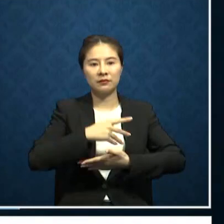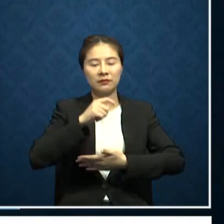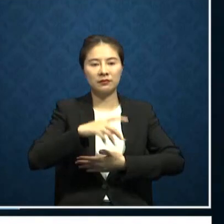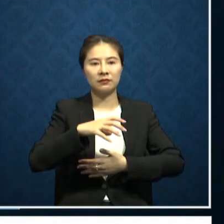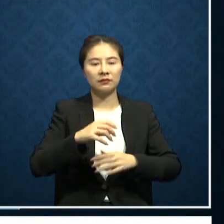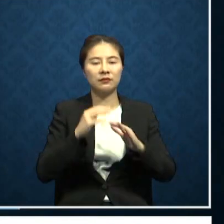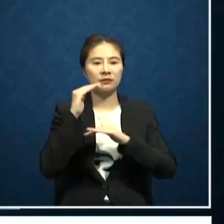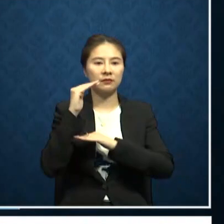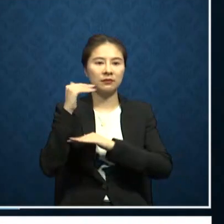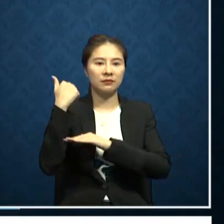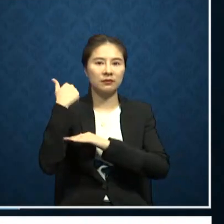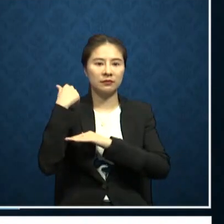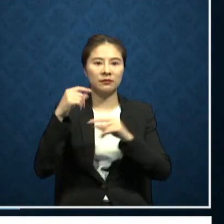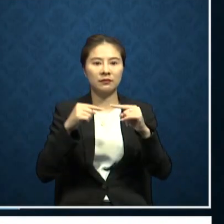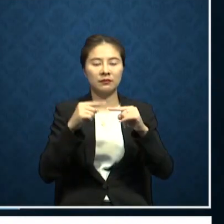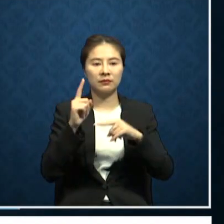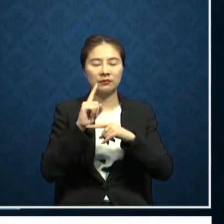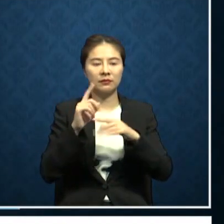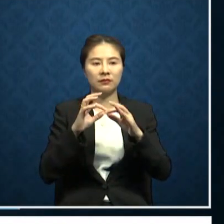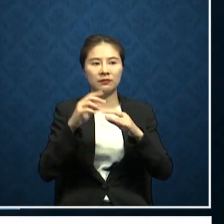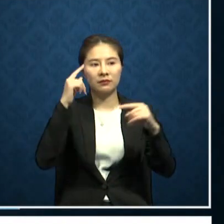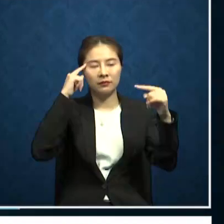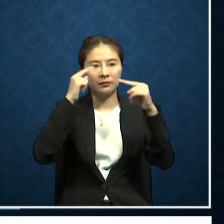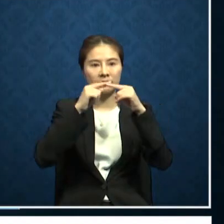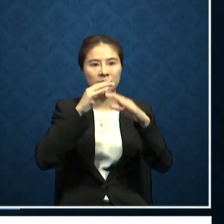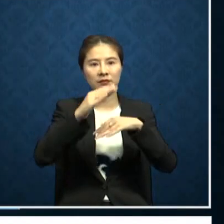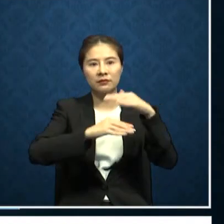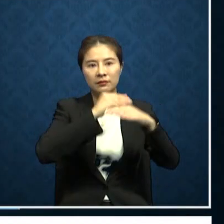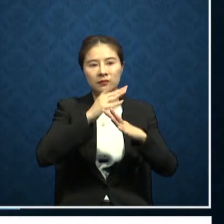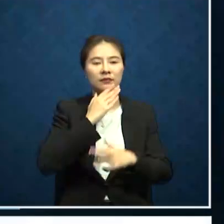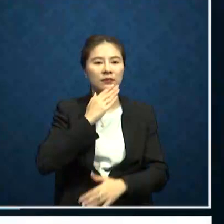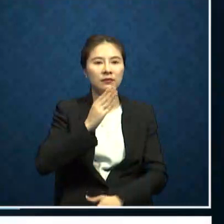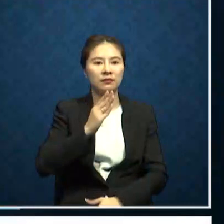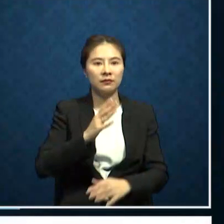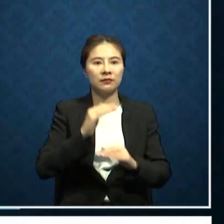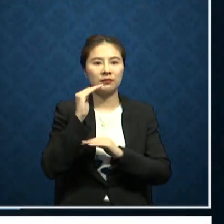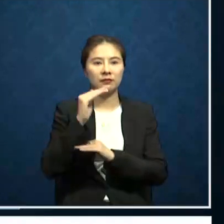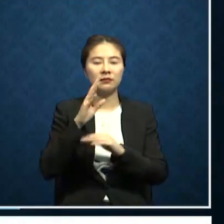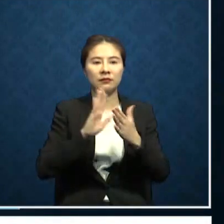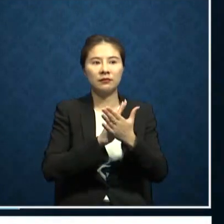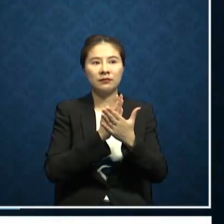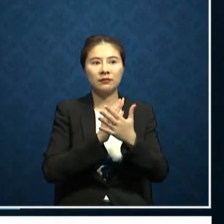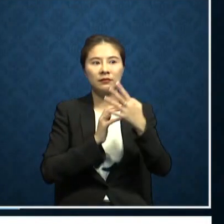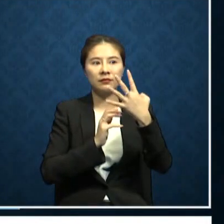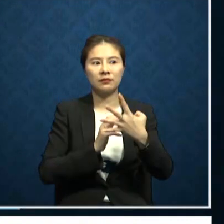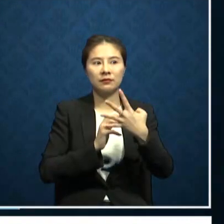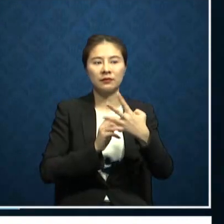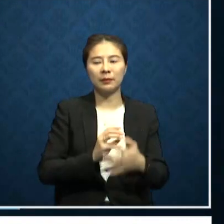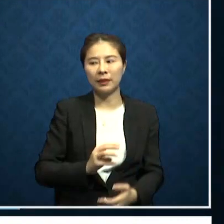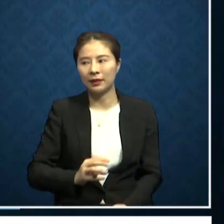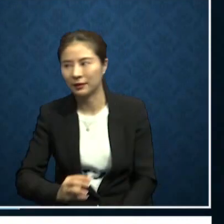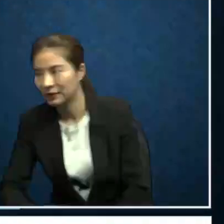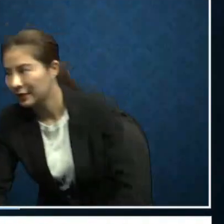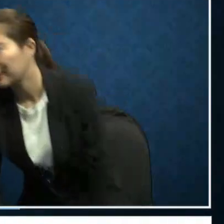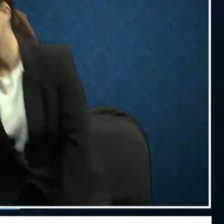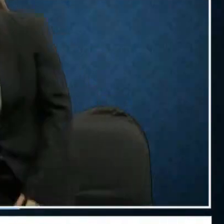นะคะมีการกำหนดเมื่อมุ่งเพื่อพุ่งเป้าหมายนะคะในการพัฒนาอย่างยั่งยืนโดยกำหนด 4ด้านที่ชัดเจนคือด้านทรัพย์สินทางปัญญาค่ะ